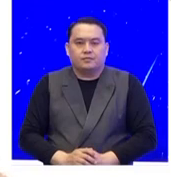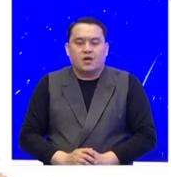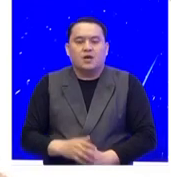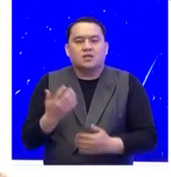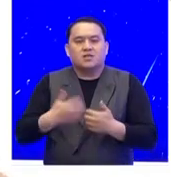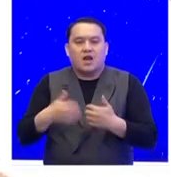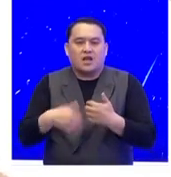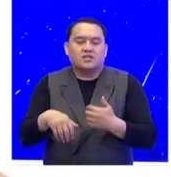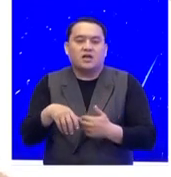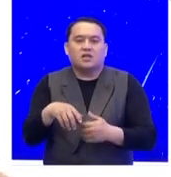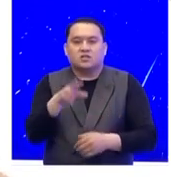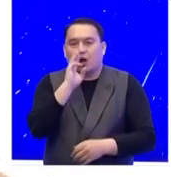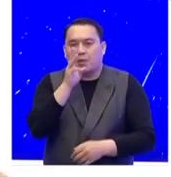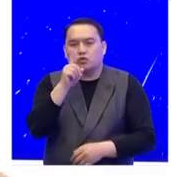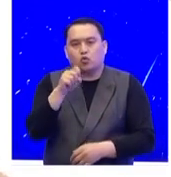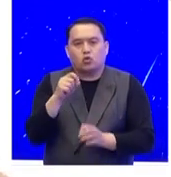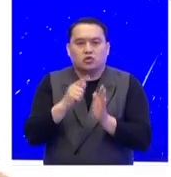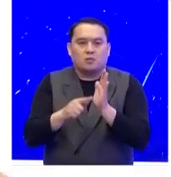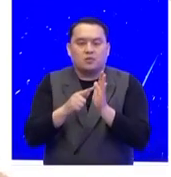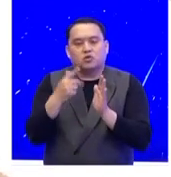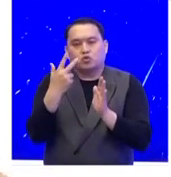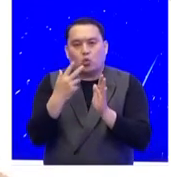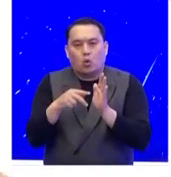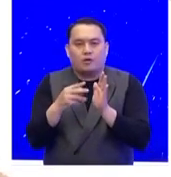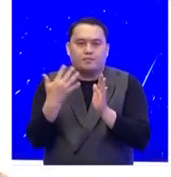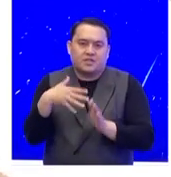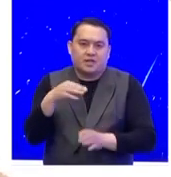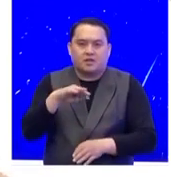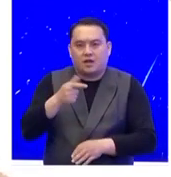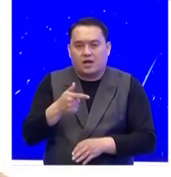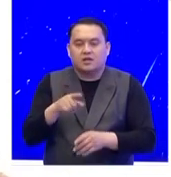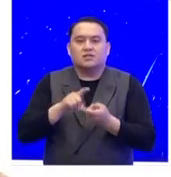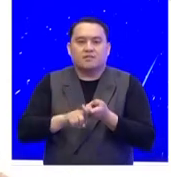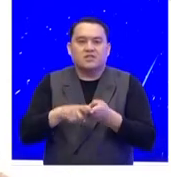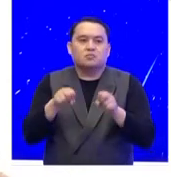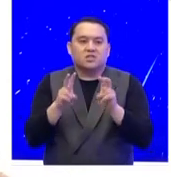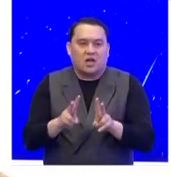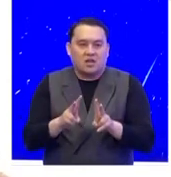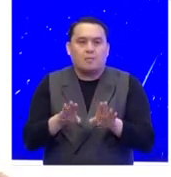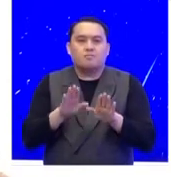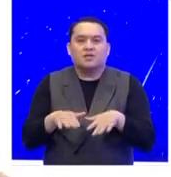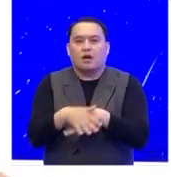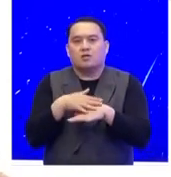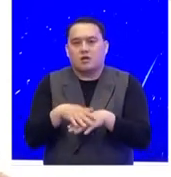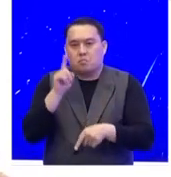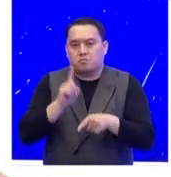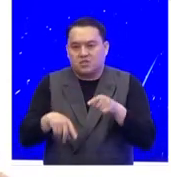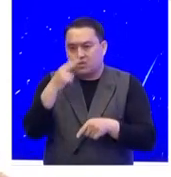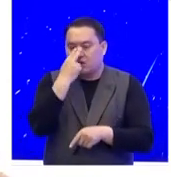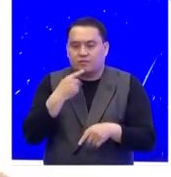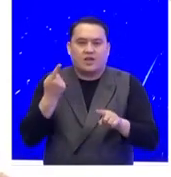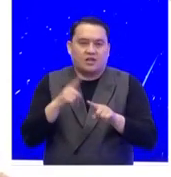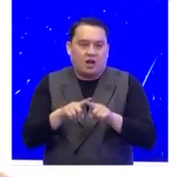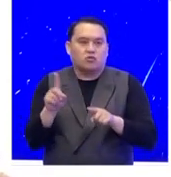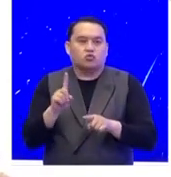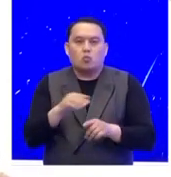Средняя зарплата рабочего 150-170 тысяч тенге, в зависимости от специализации. Местное население быстро освоило технику,